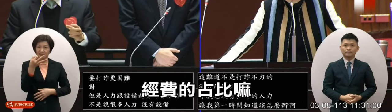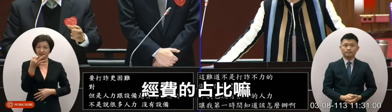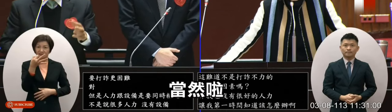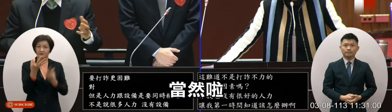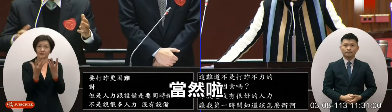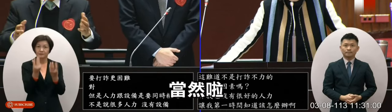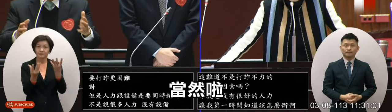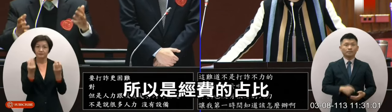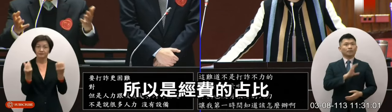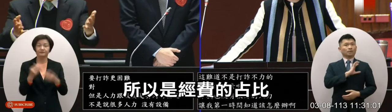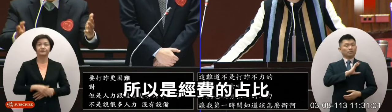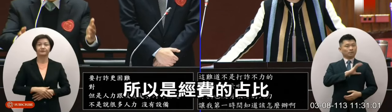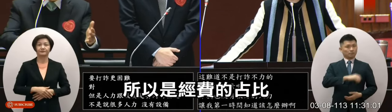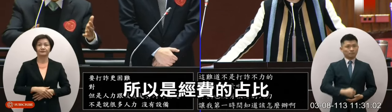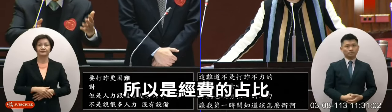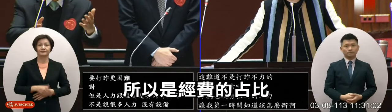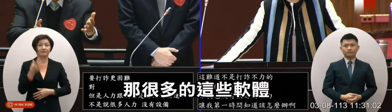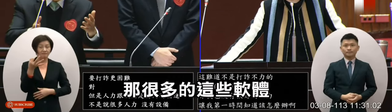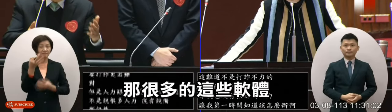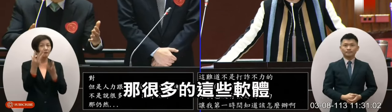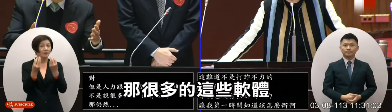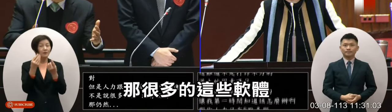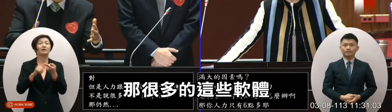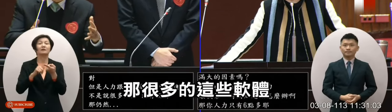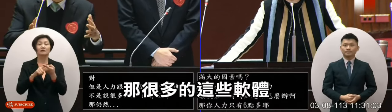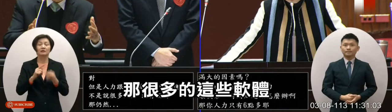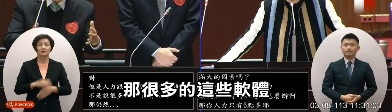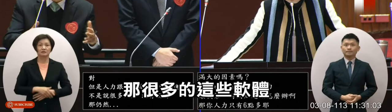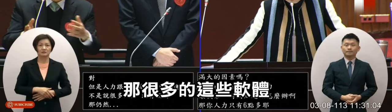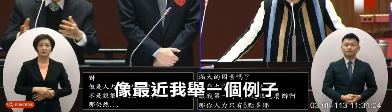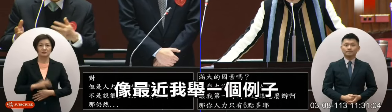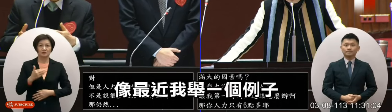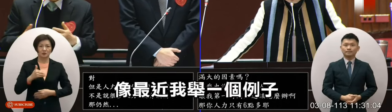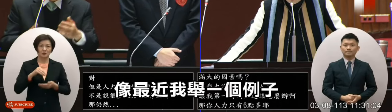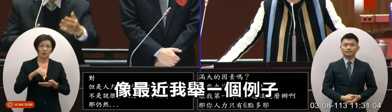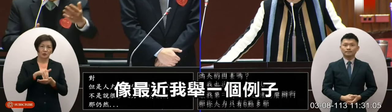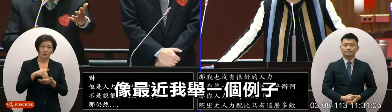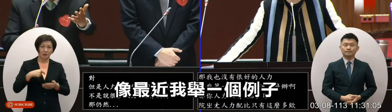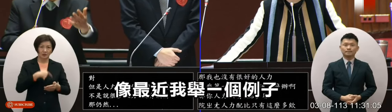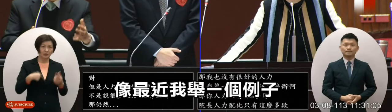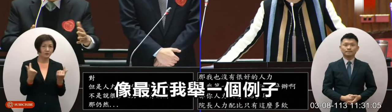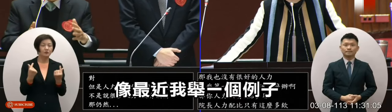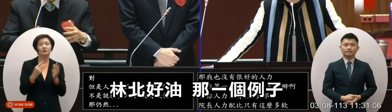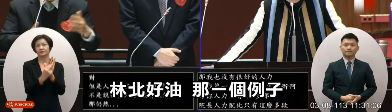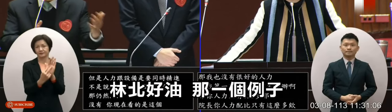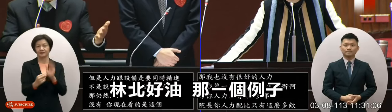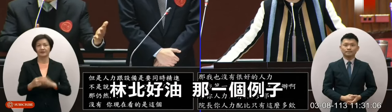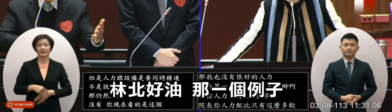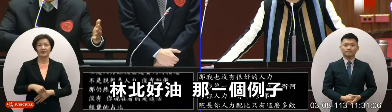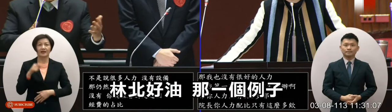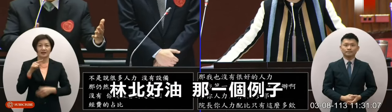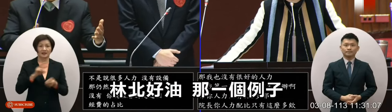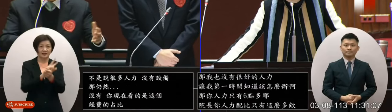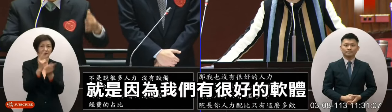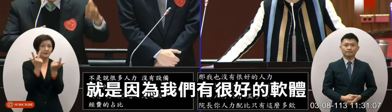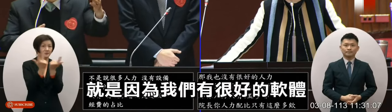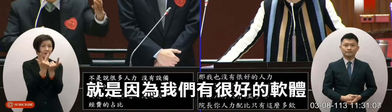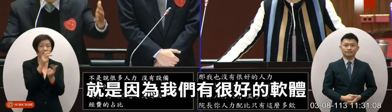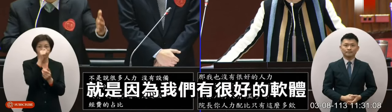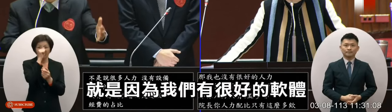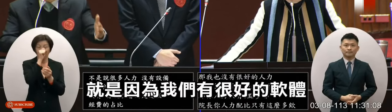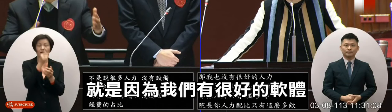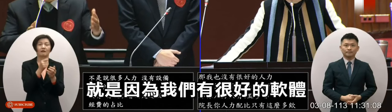嘛？ 当然啊， 所以是经费的占比。那很多的这些软体，像最近。我举一个例子，林北好油那一个例子，就是